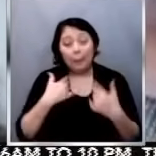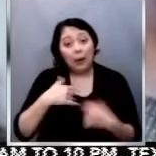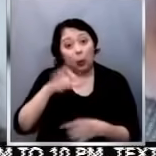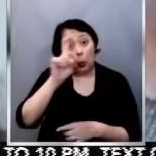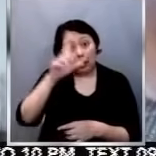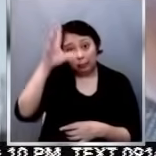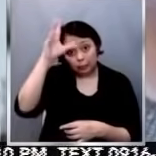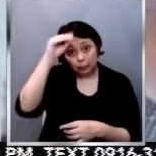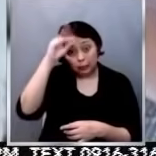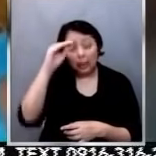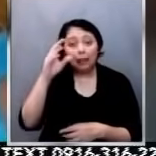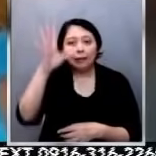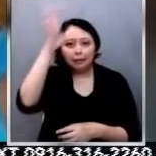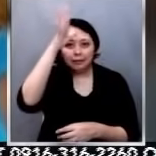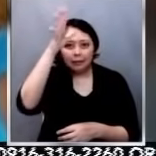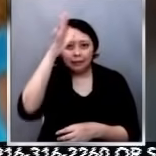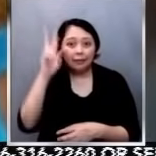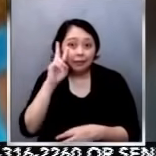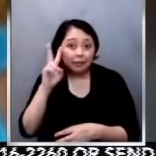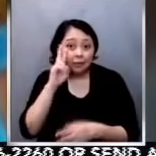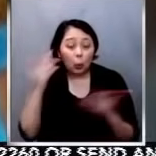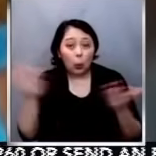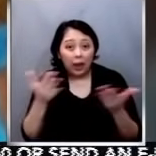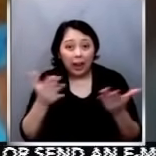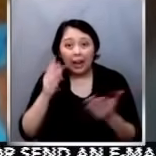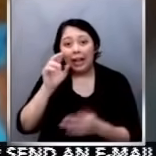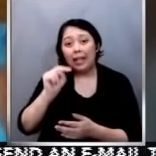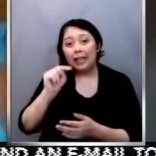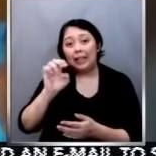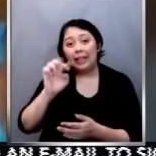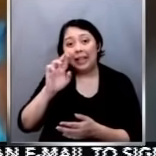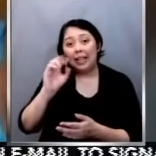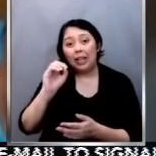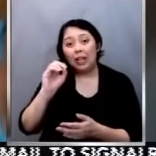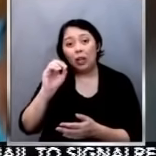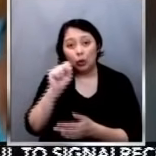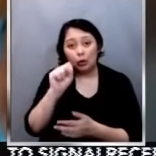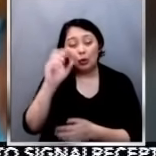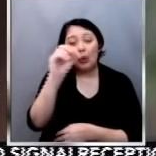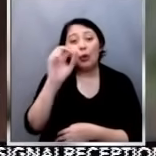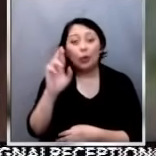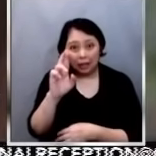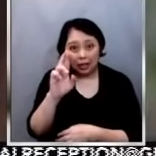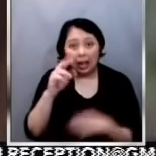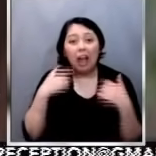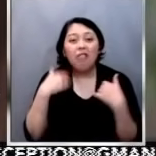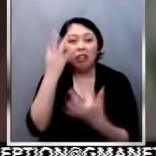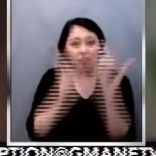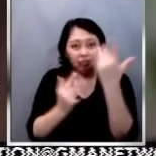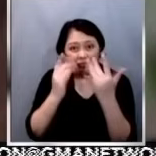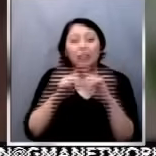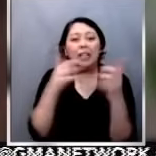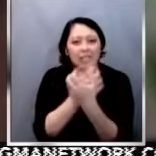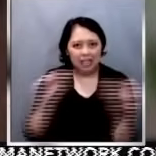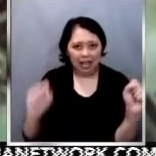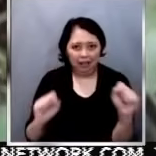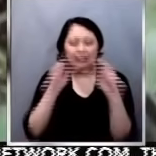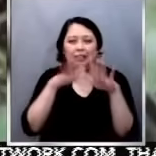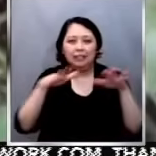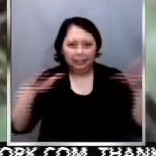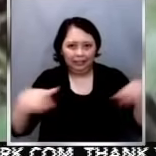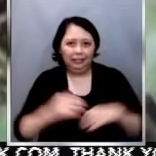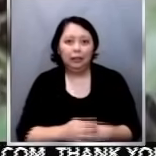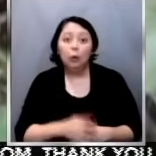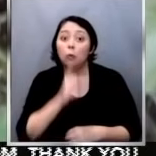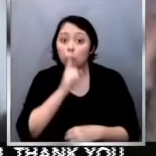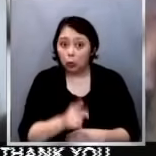sa Mabinay, Negros Oriental. Nagtamo man ng sugat si Tatay Victorio, isa siyang bayani, hindi lang para sa kanyang pamilya, kundi pati